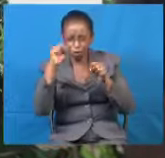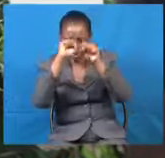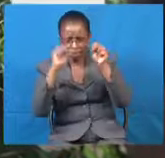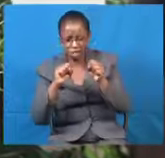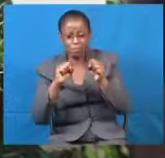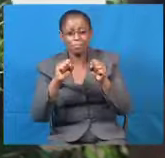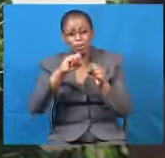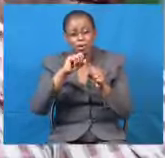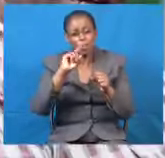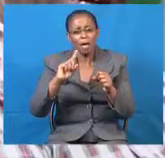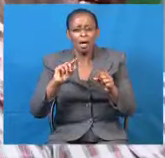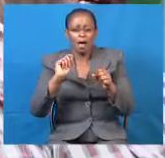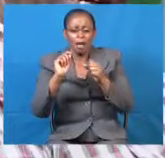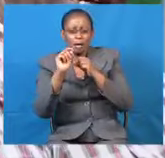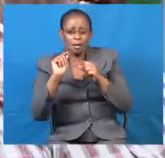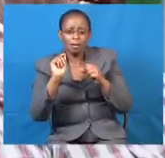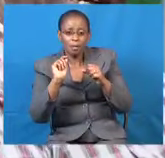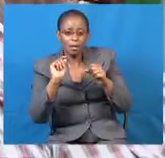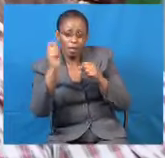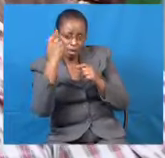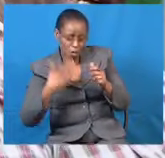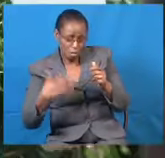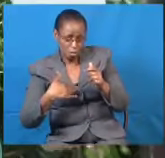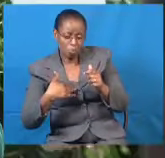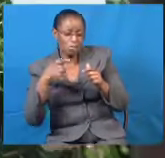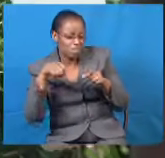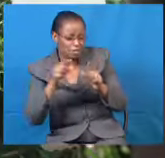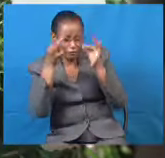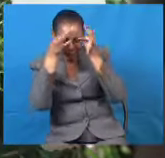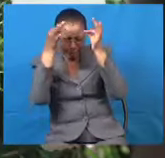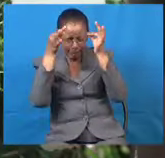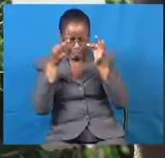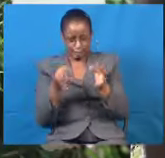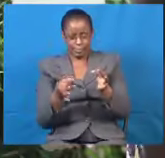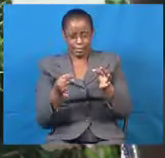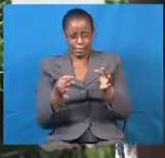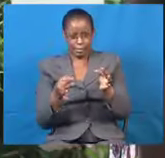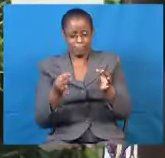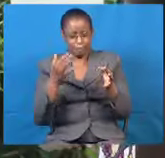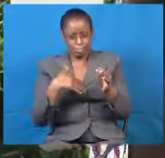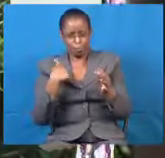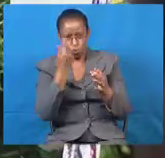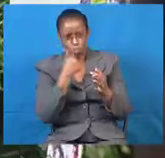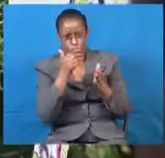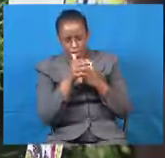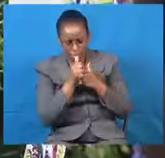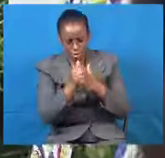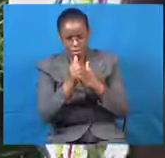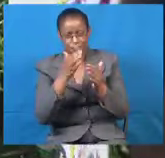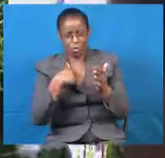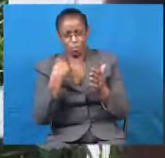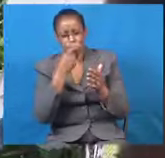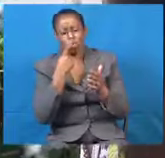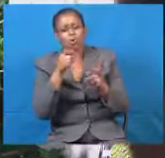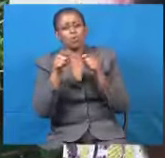ama ile political System ambayo wananchi Wa tusem kama Kenya wanachi ambao wat